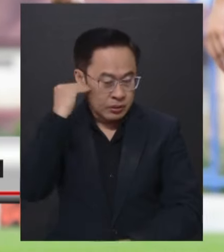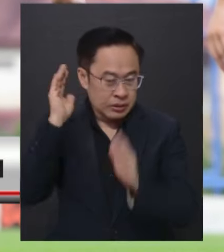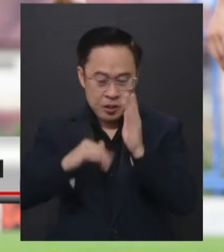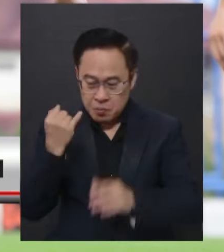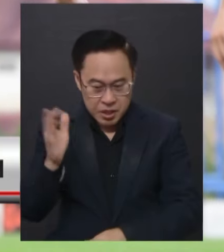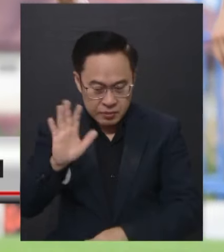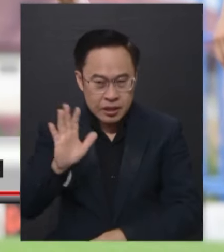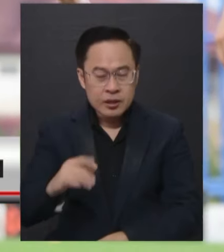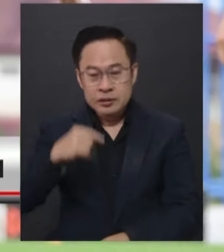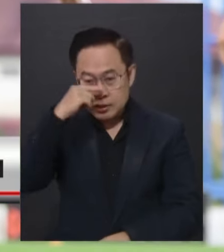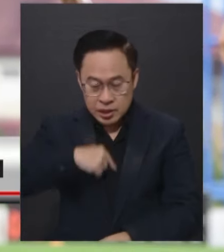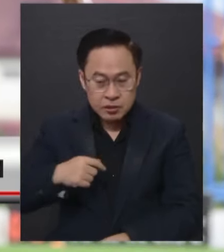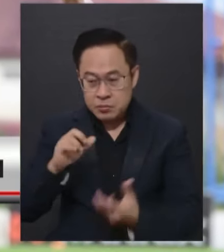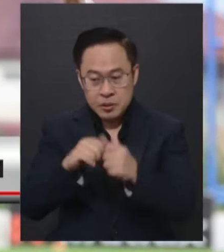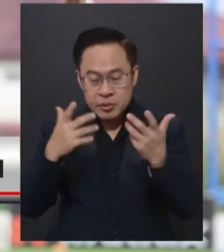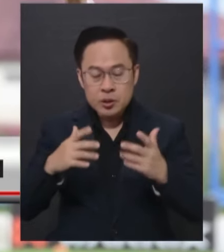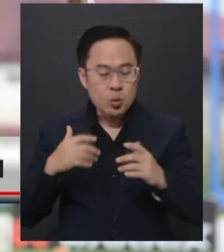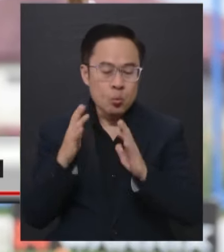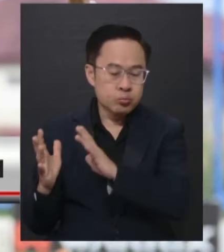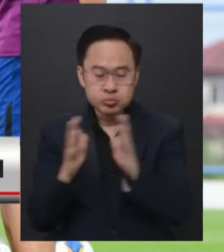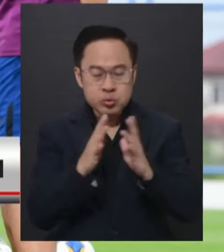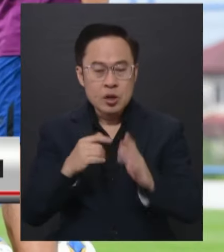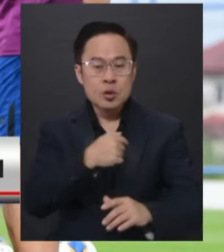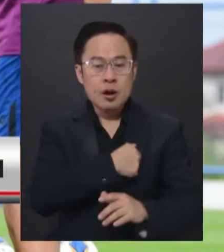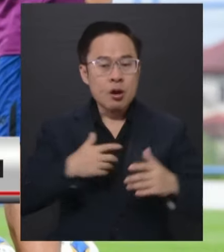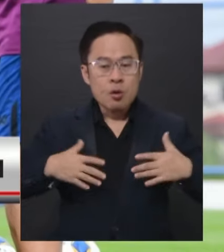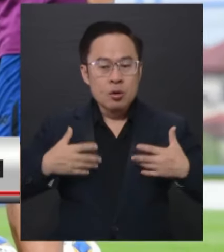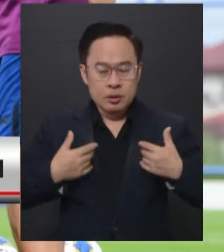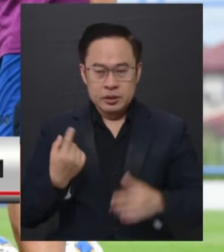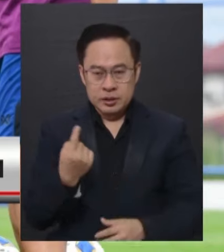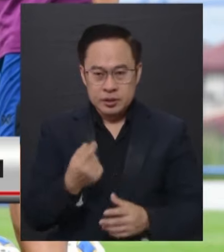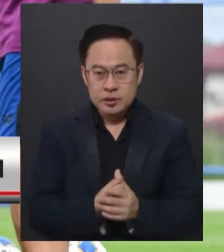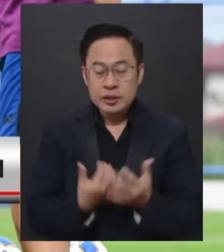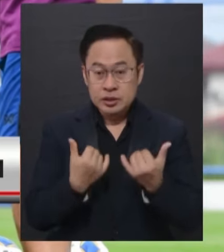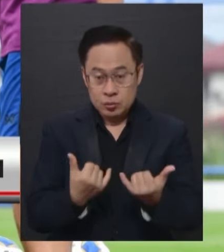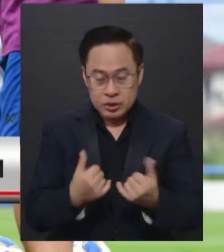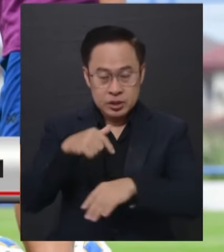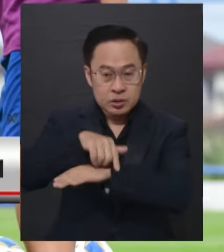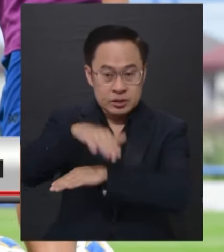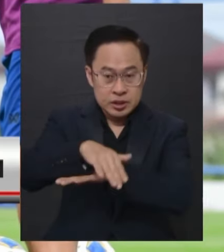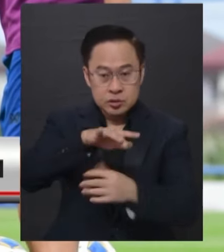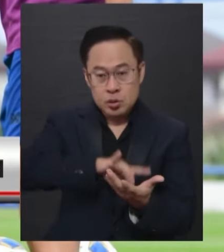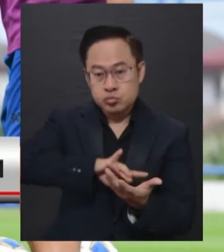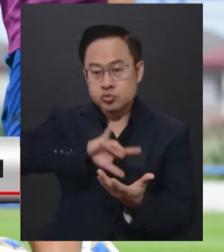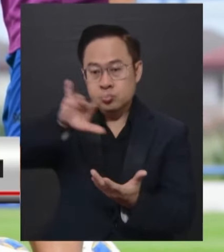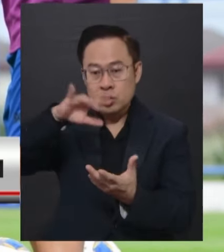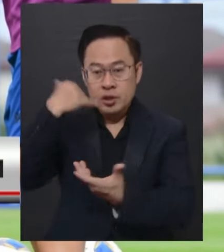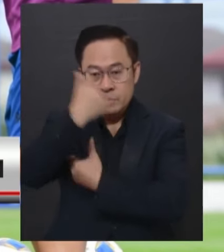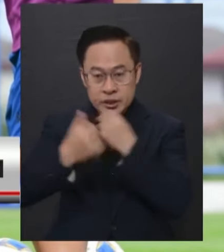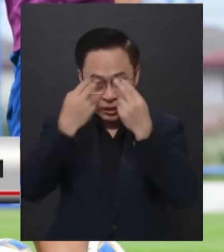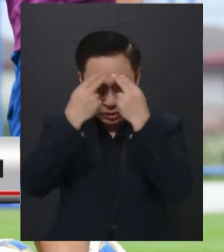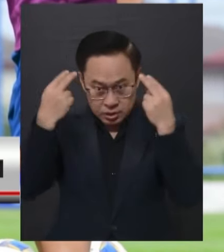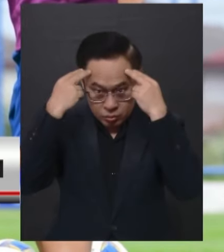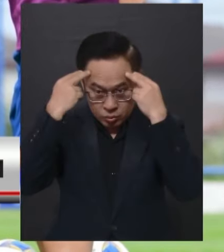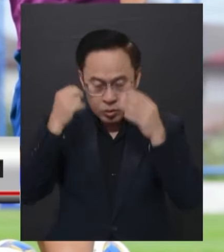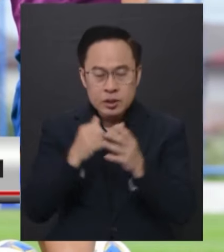ระเบียครับในช่วงเย็นวันนี้เลยนะครับแล้วก็จะเก็บตัวที่ซาอุเนี่ยเพื่อรอเจอทีมชาติเกาหลีใต้ที่สนามอัลฟาเตเซเดียม